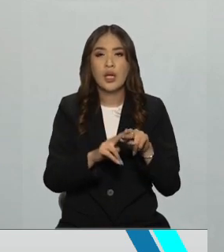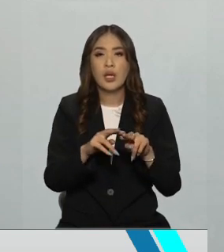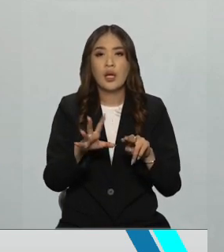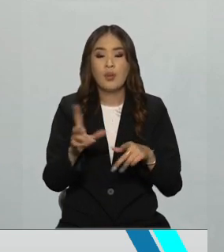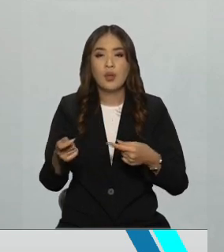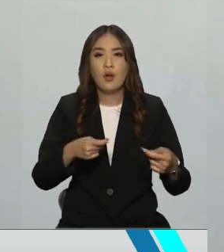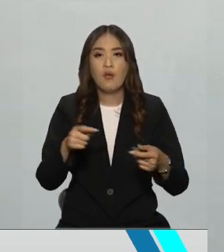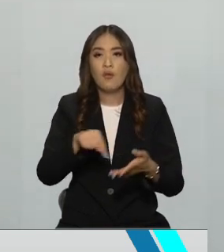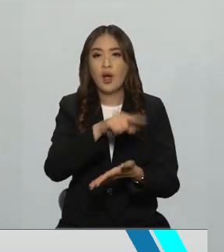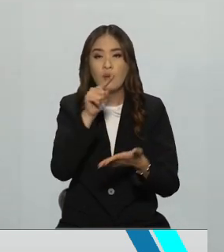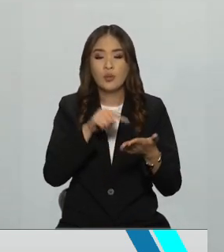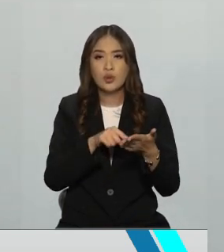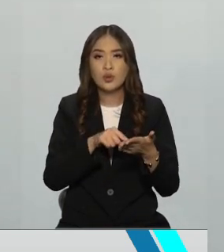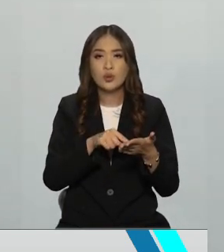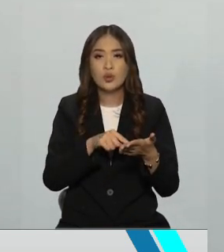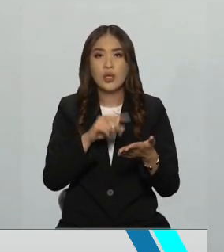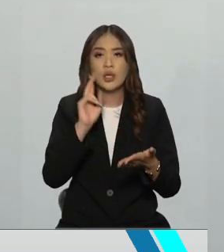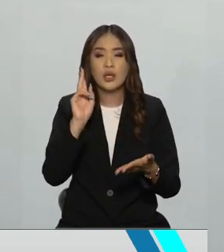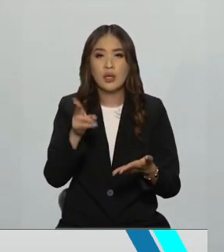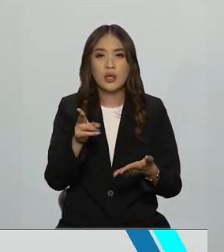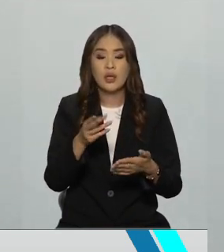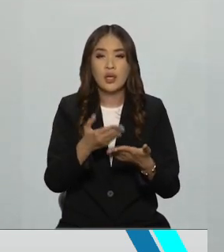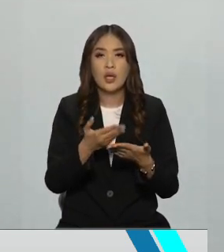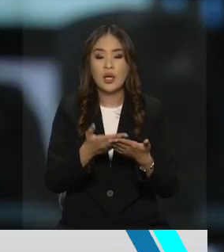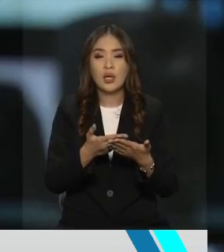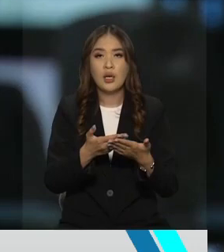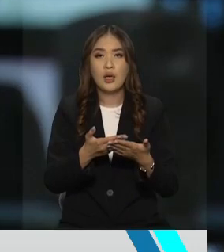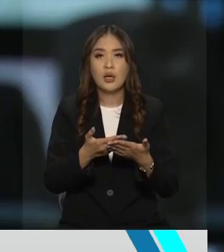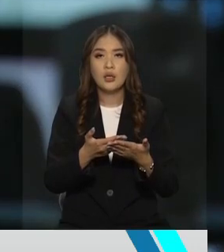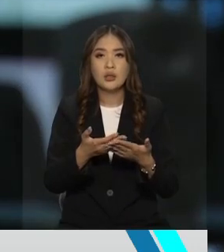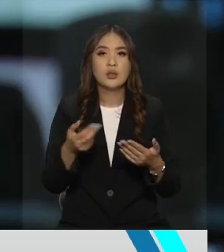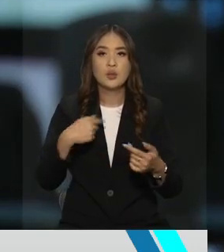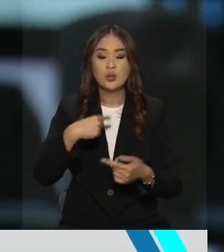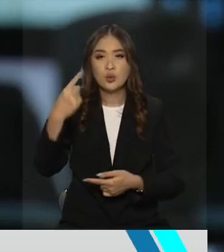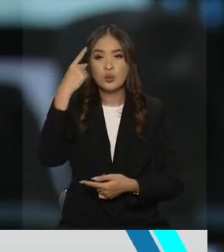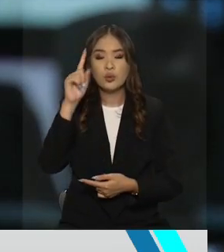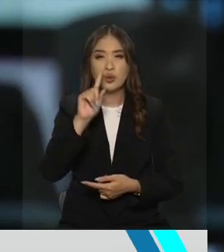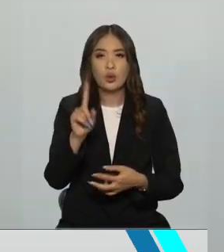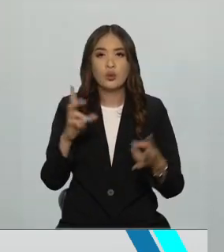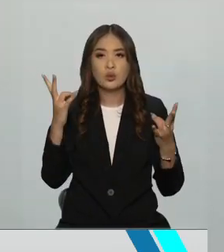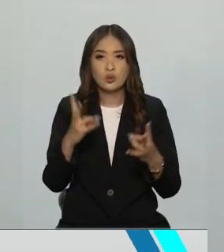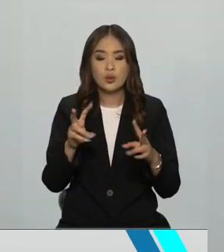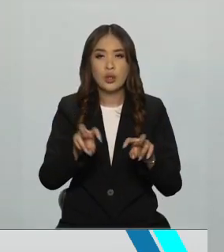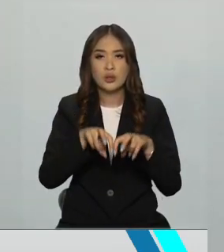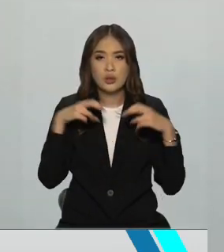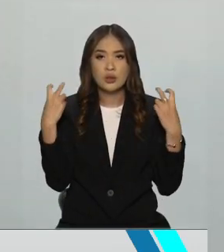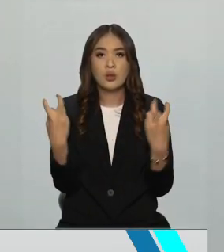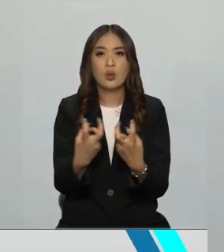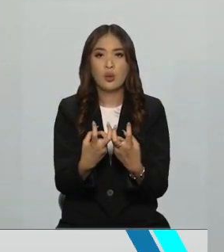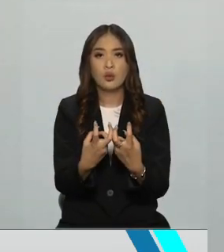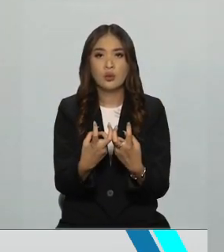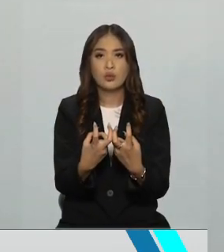опять к вопросу к наличию инфраструктуры. Тут, я думаю, нужно садиться за стол